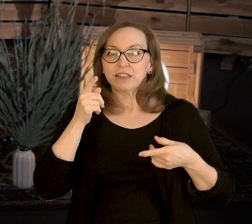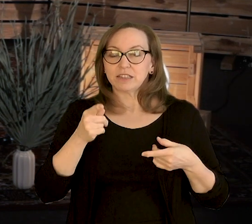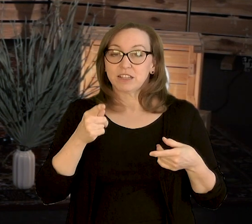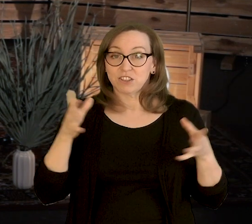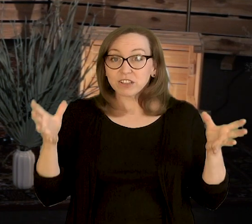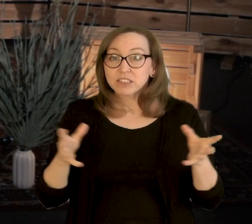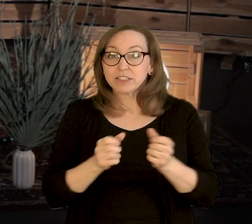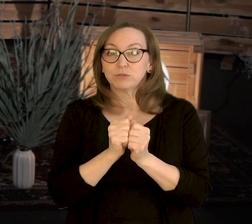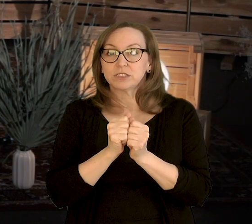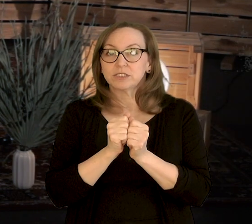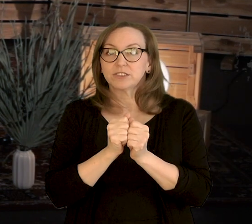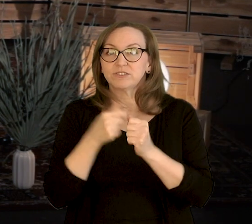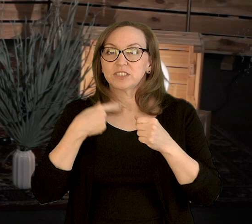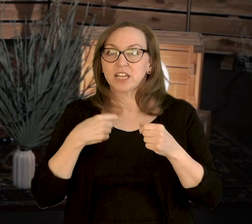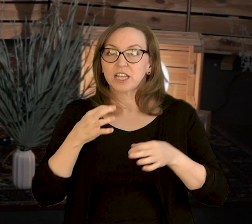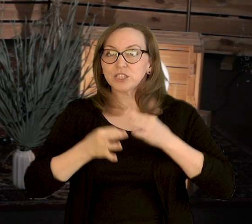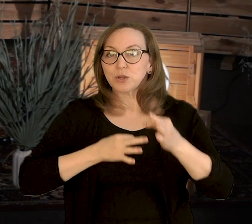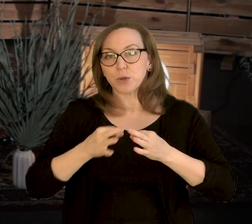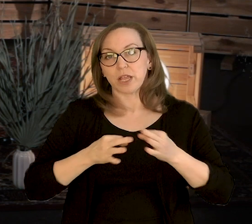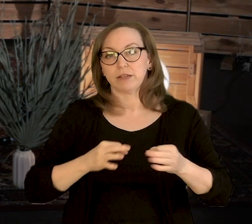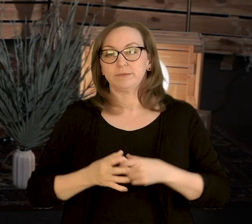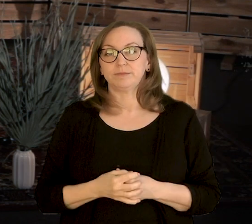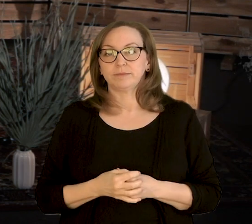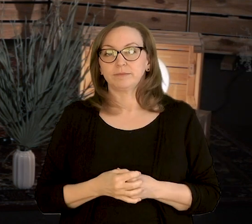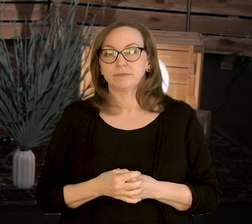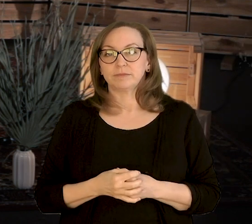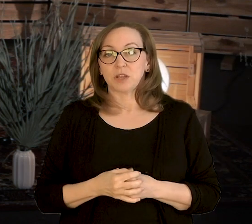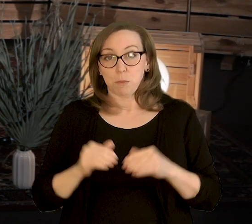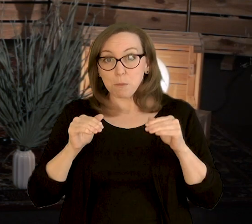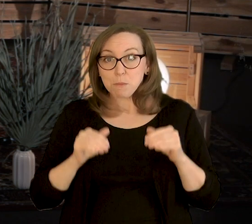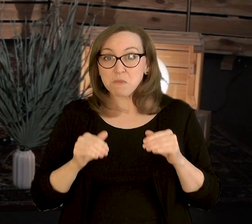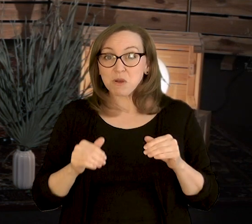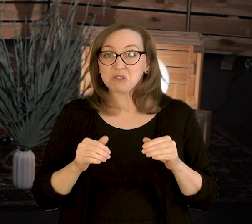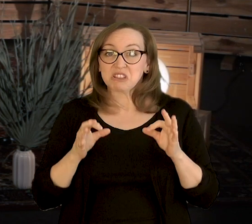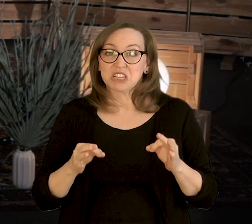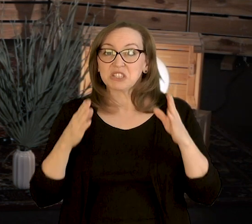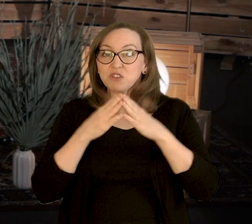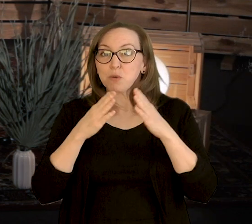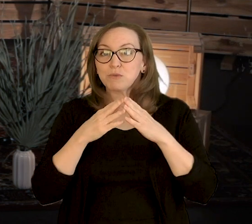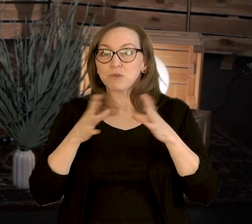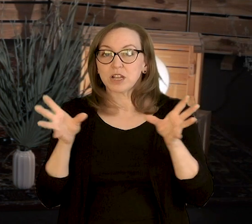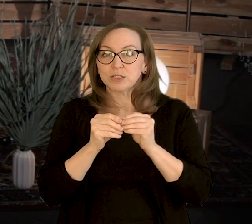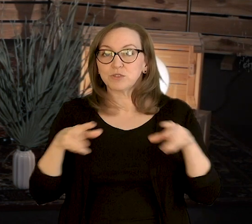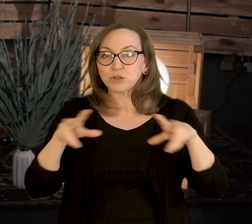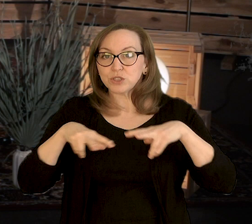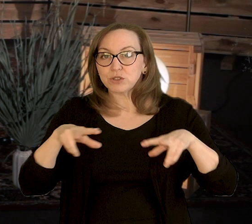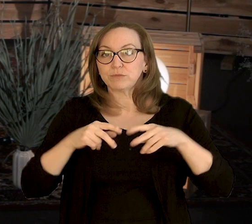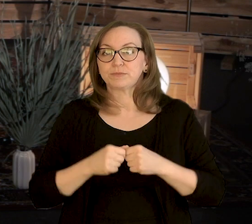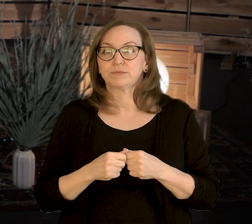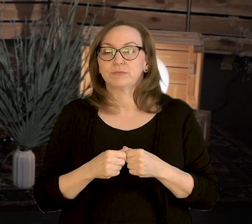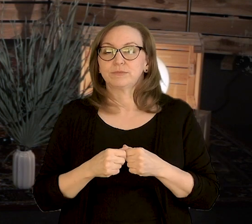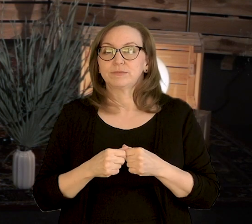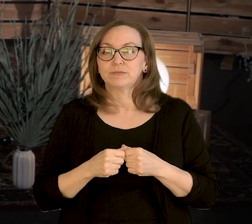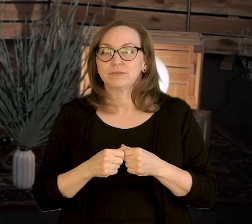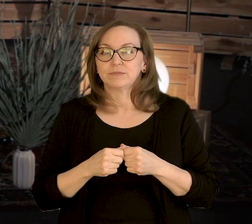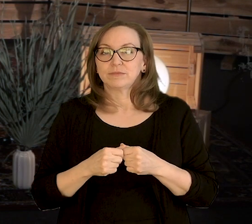odnajdujesz się w tej historii? Być może teraz jesteś w domu z rodziną. Żeby